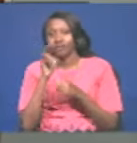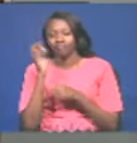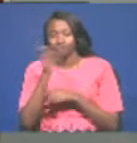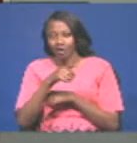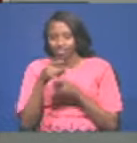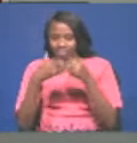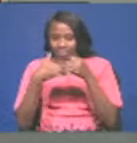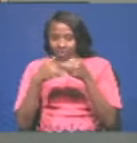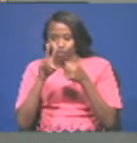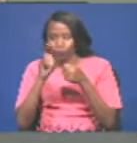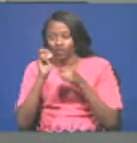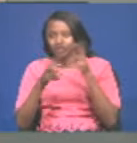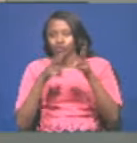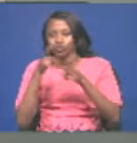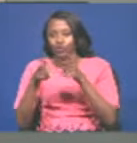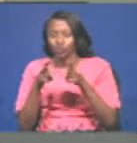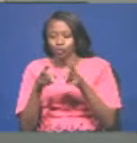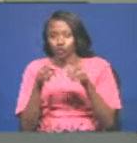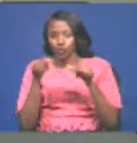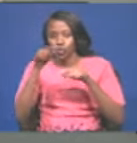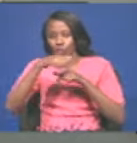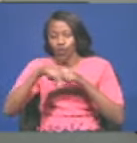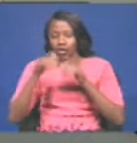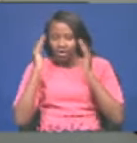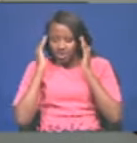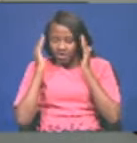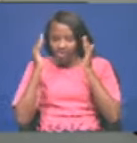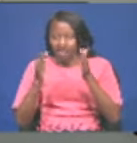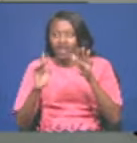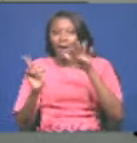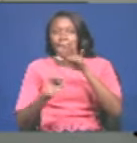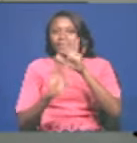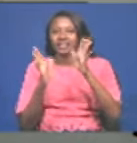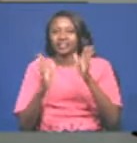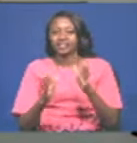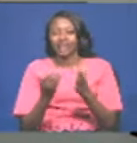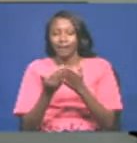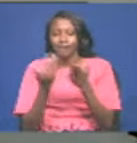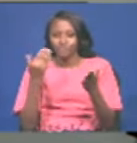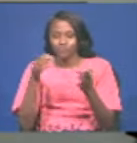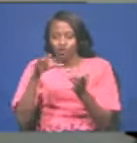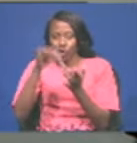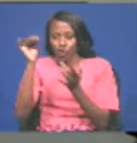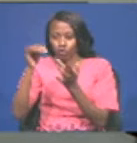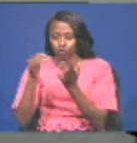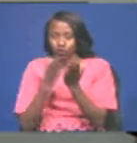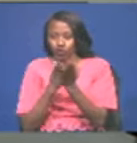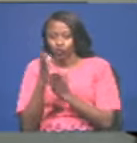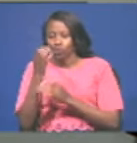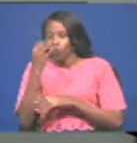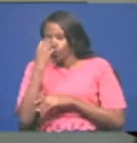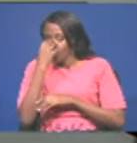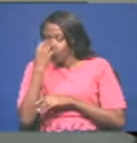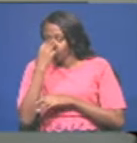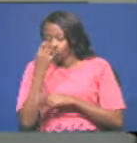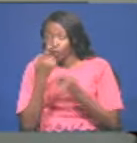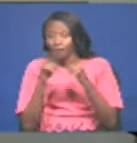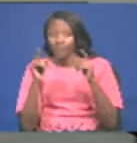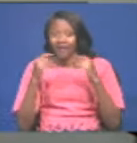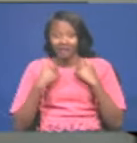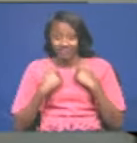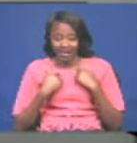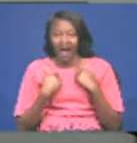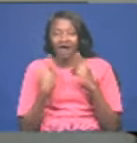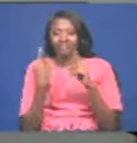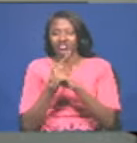ambapo leo tunaangazia baraza la mawaziri walioteuliwa na Rais William Ruto, hasa masuala ibuka ambayo ameweza kuibuka kutokana na baraza hilo